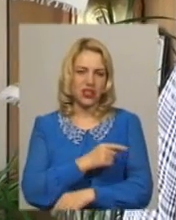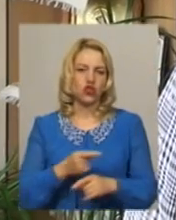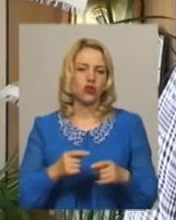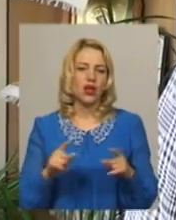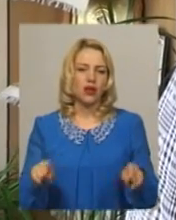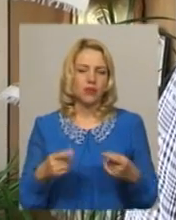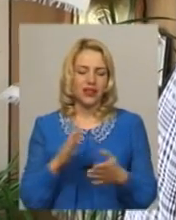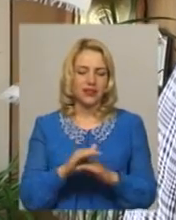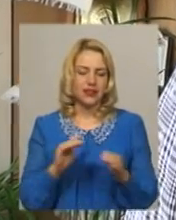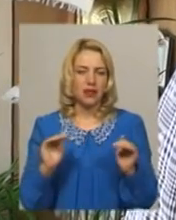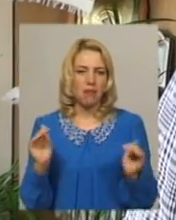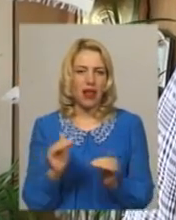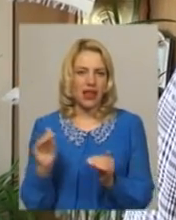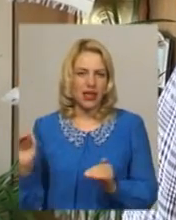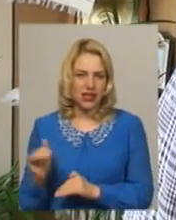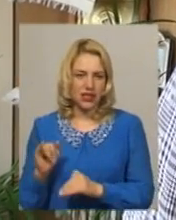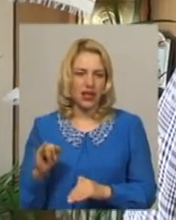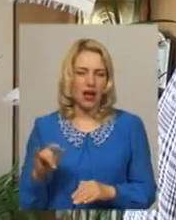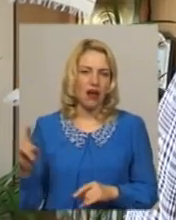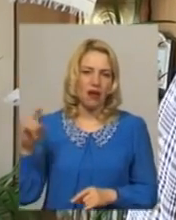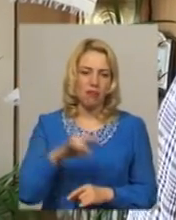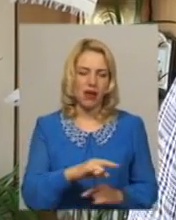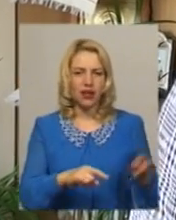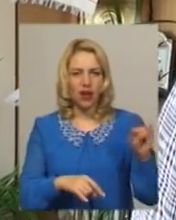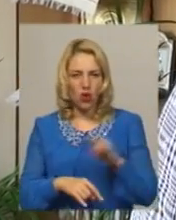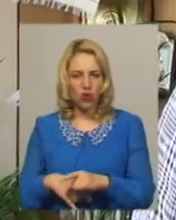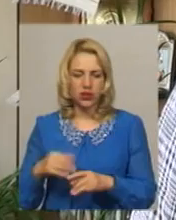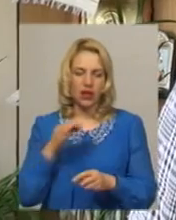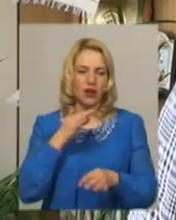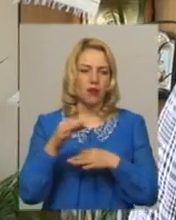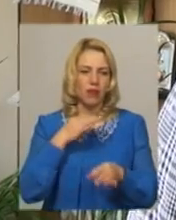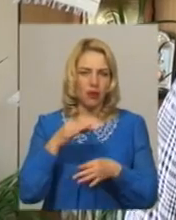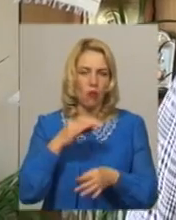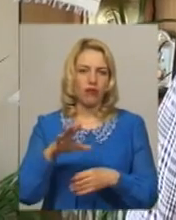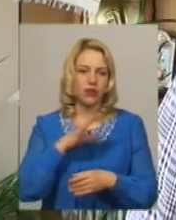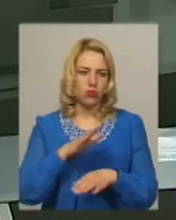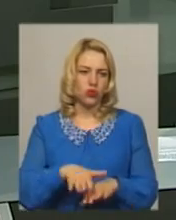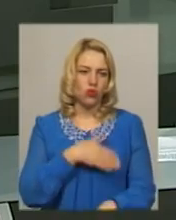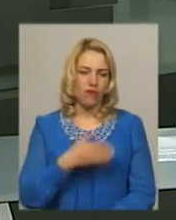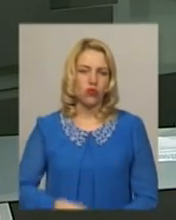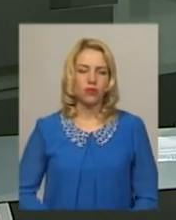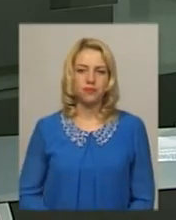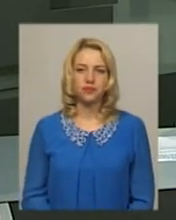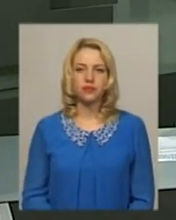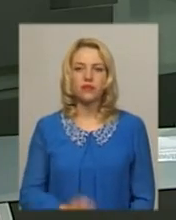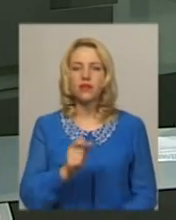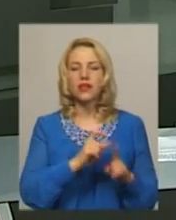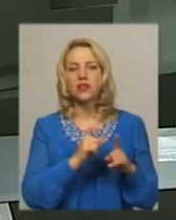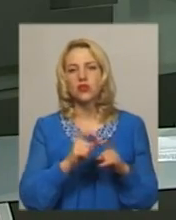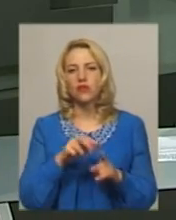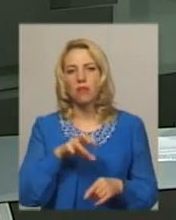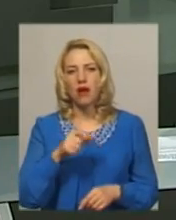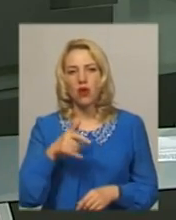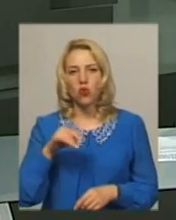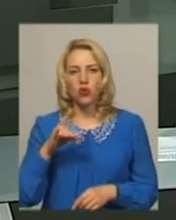діти маленькі, а перельоти і перемовини йшли довго. За словами Ніни